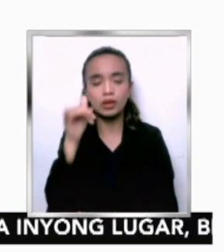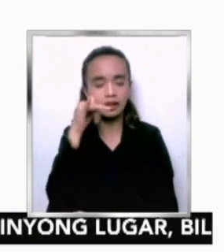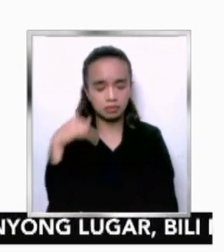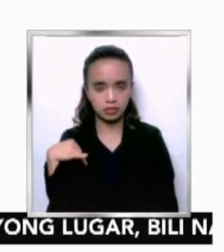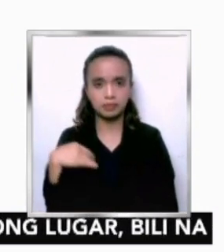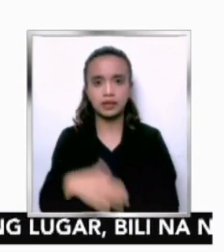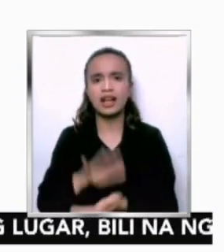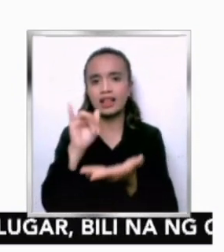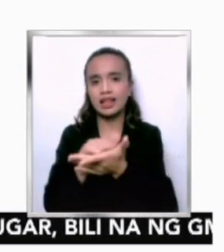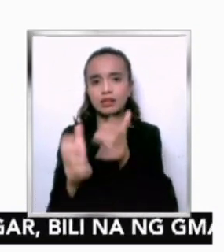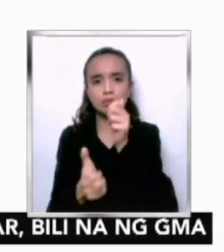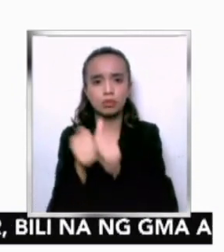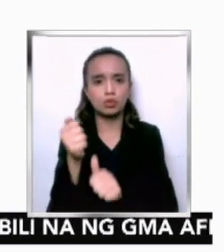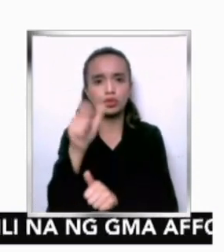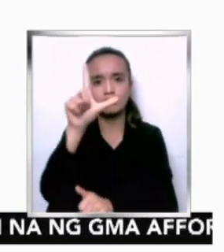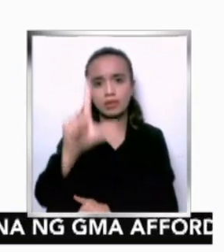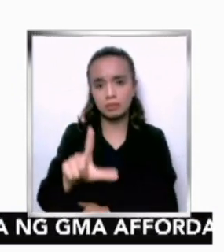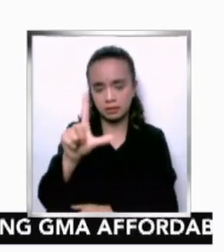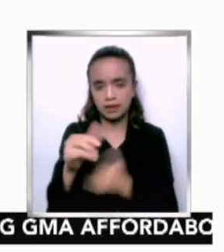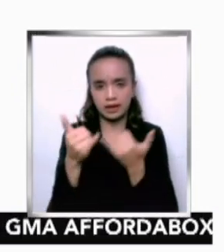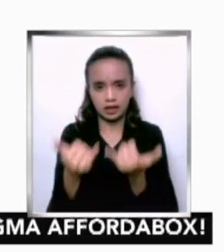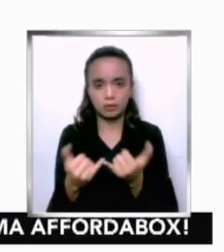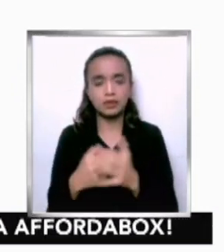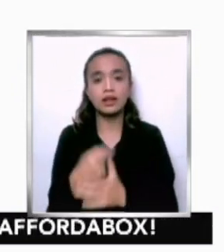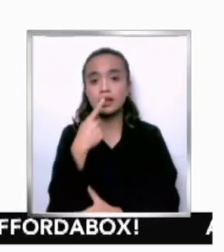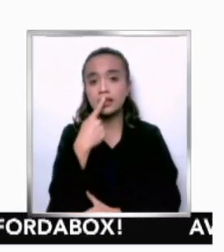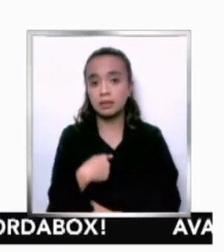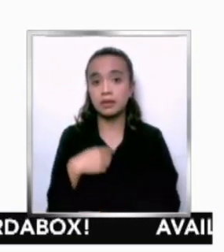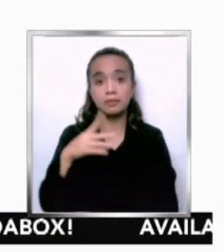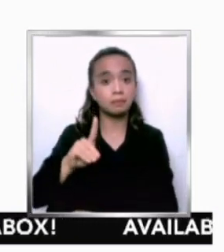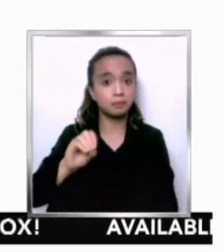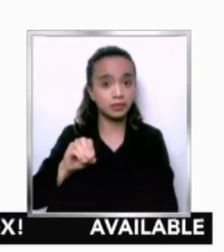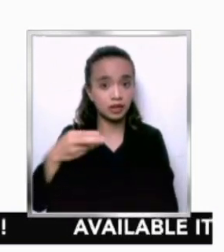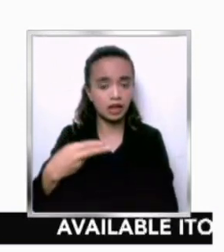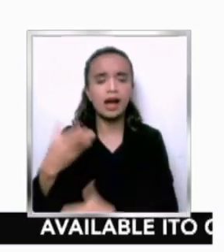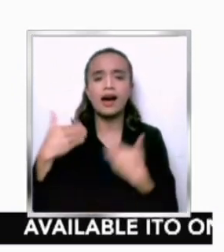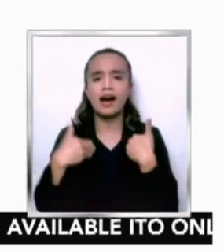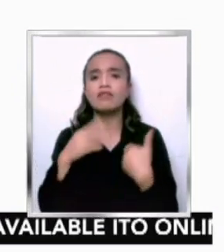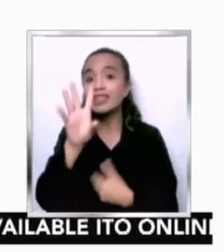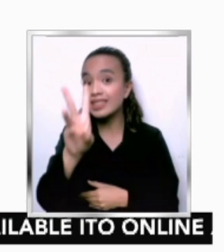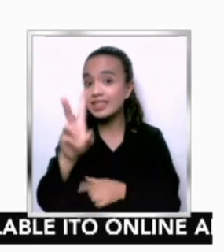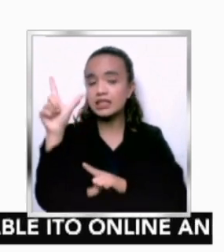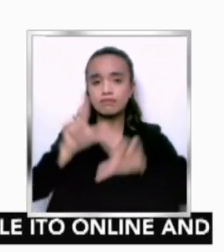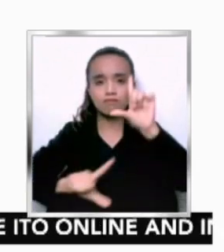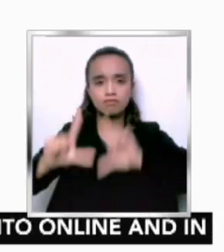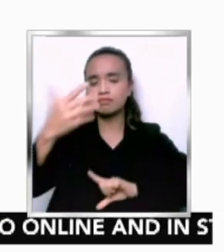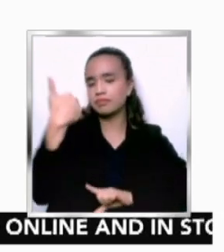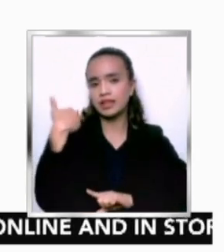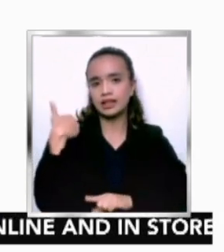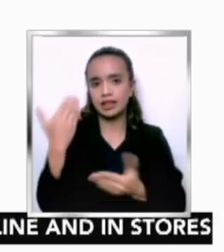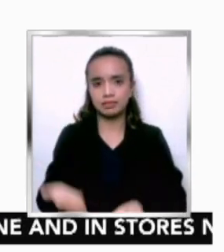para sa bagong kaso ngayong taon. Ayon sa Department of Health, may 6 na laboratoryong hindi nakapagsumite ng datos.